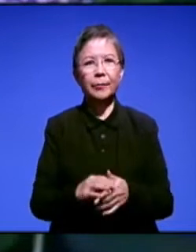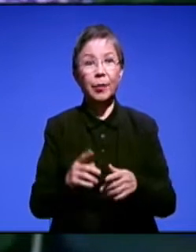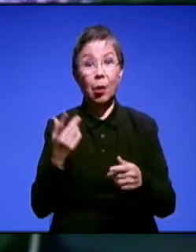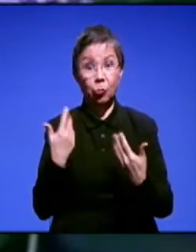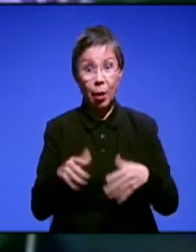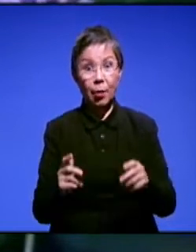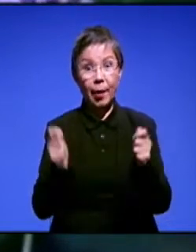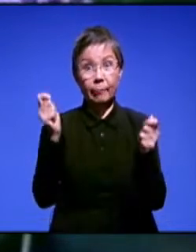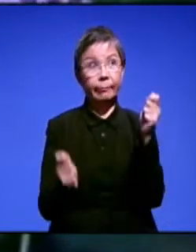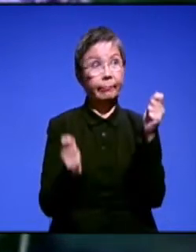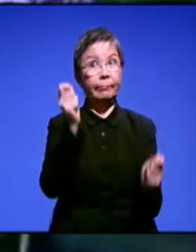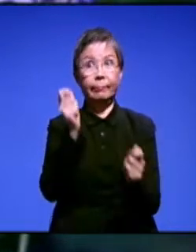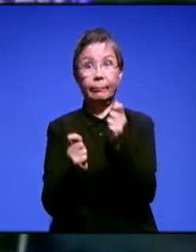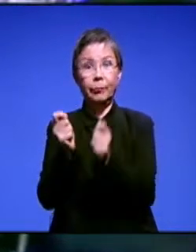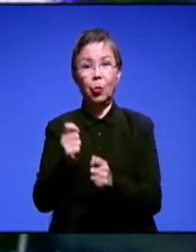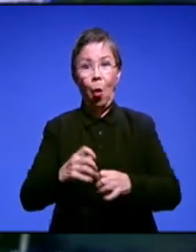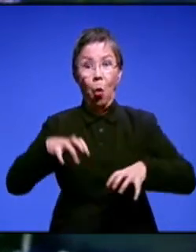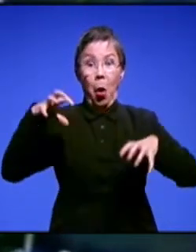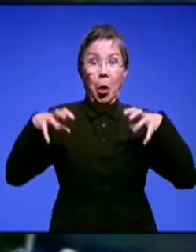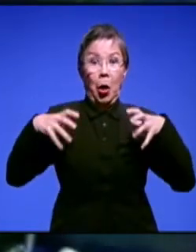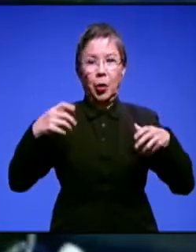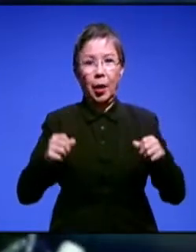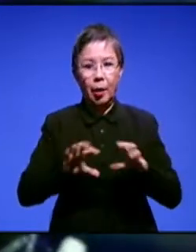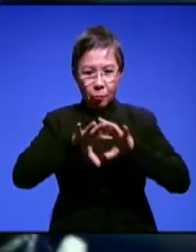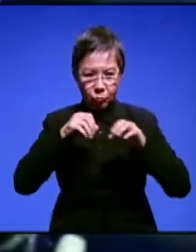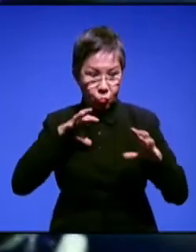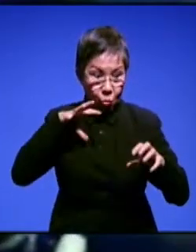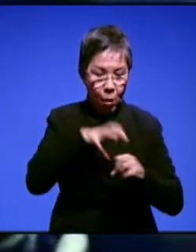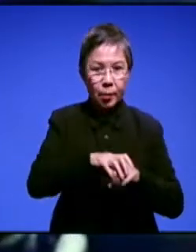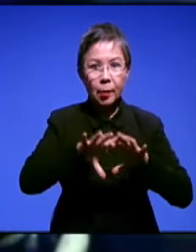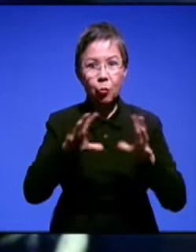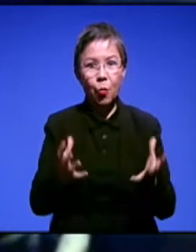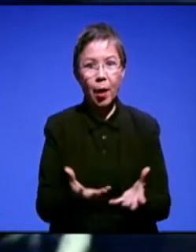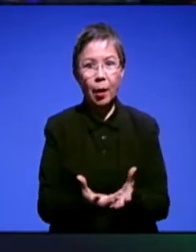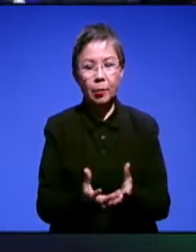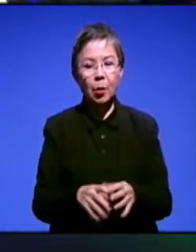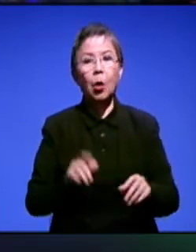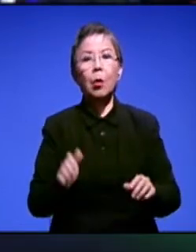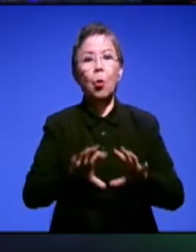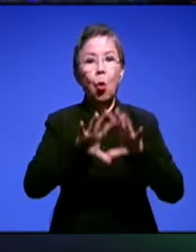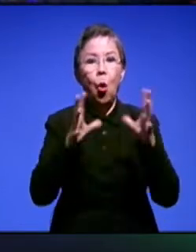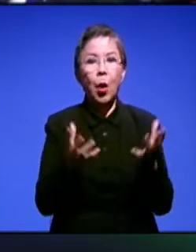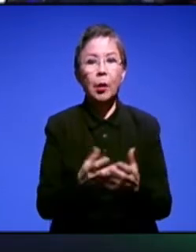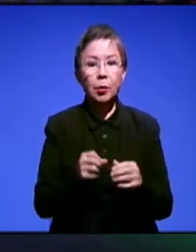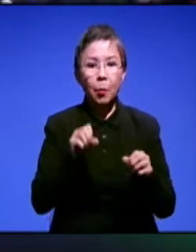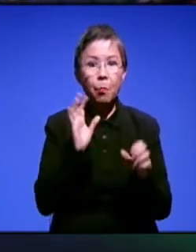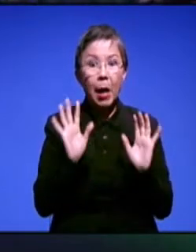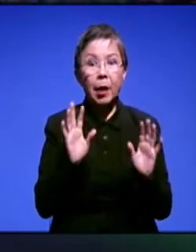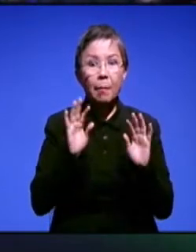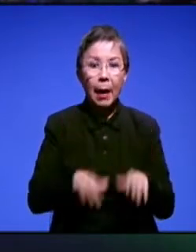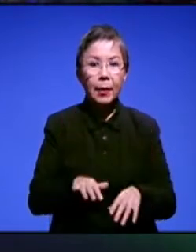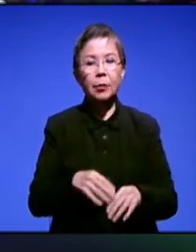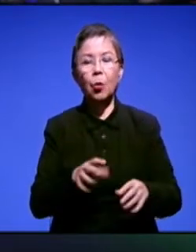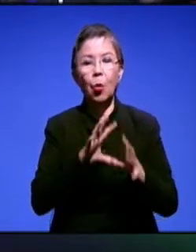berwujud raksasa yang menguasai bumi. Angkara murka ini pun seakan membelenggu manusia sehingga manusia mencari upaya untuk melepaskan